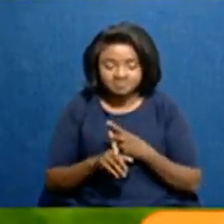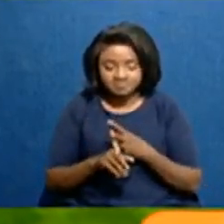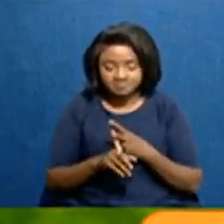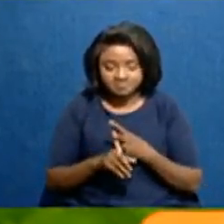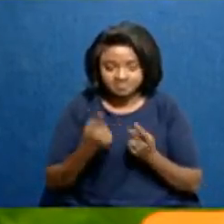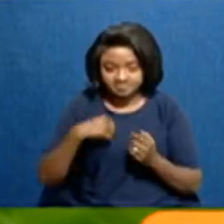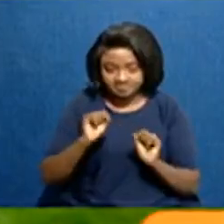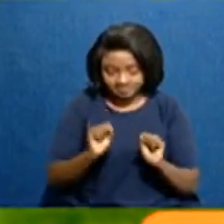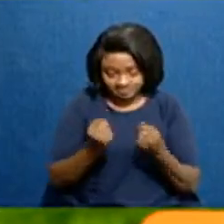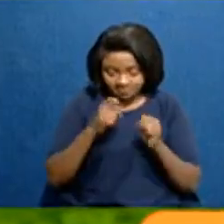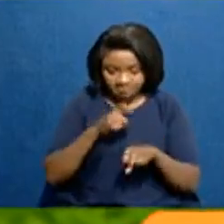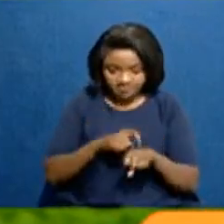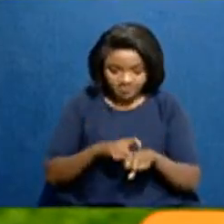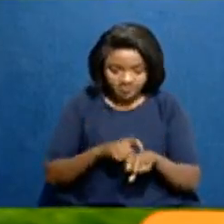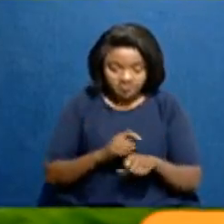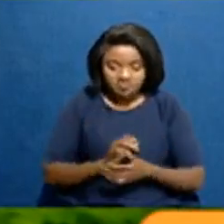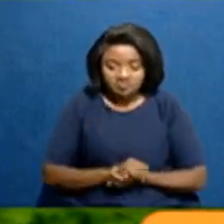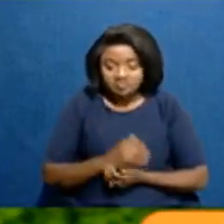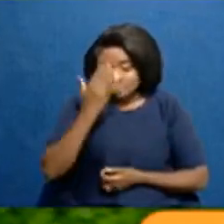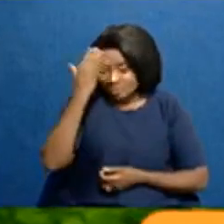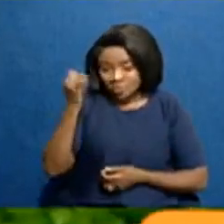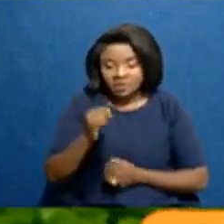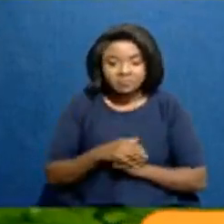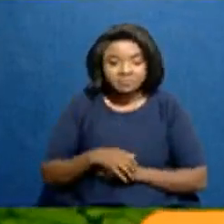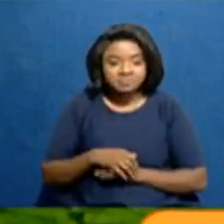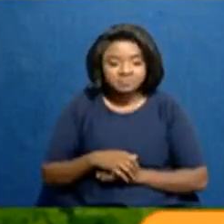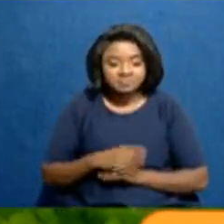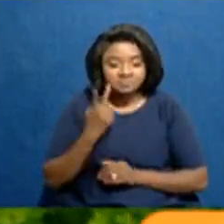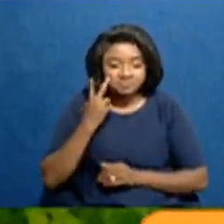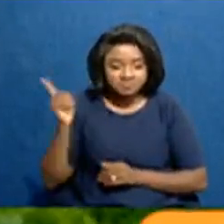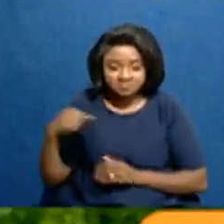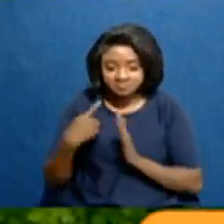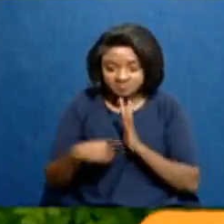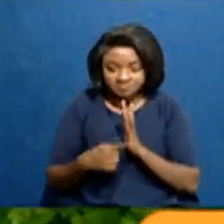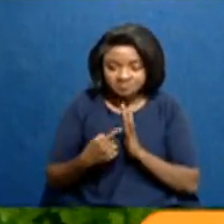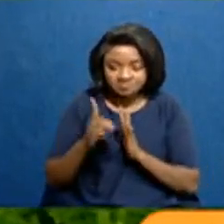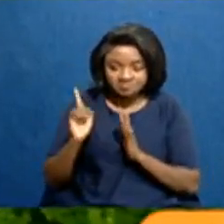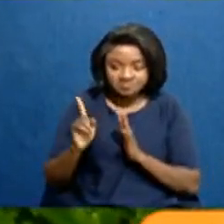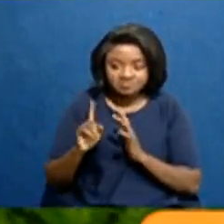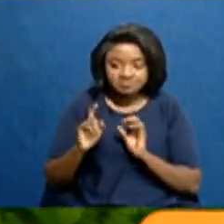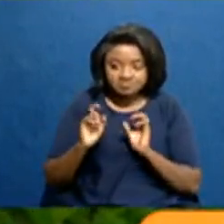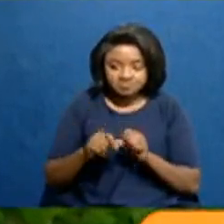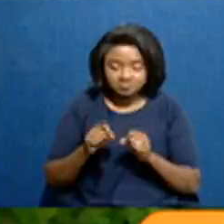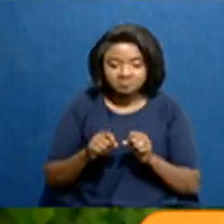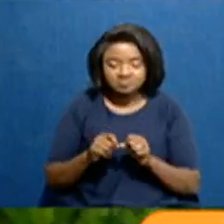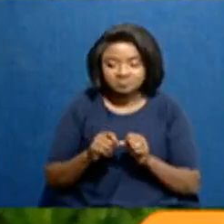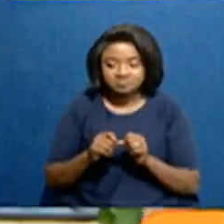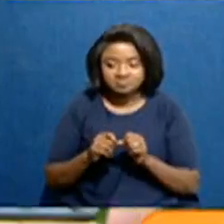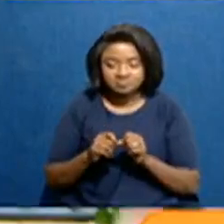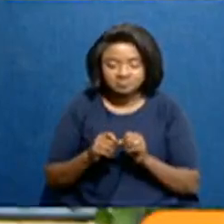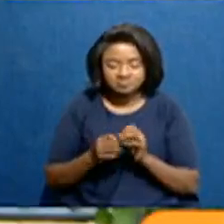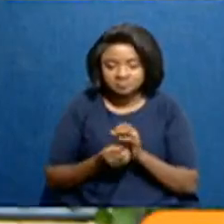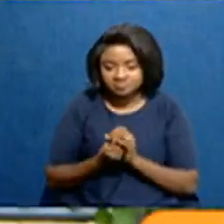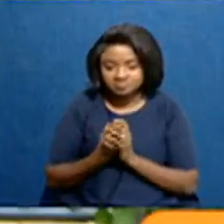tuna save time. Kwa sababu unaona hii machine tu moja inapiga sehemu kubwa sana na